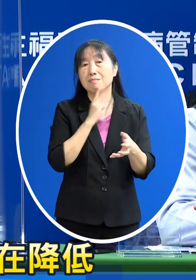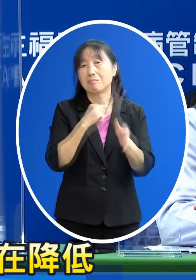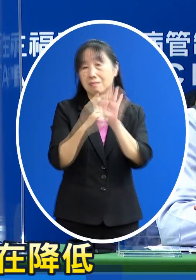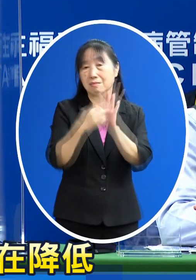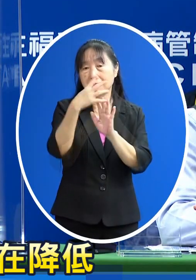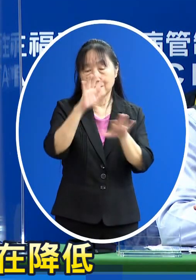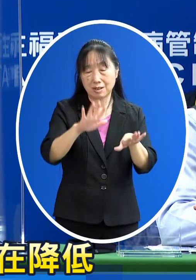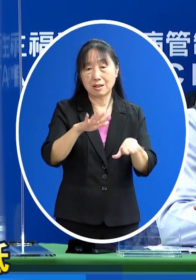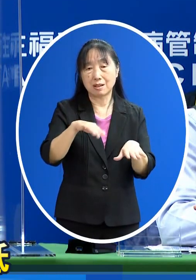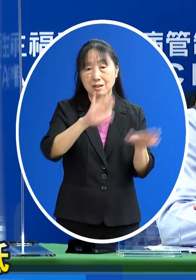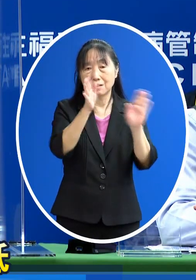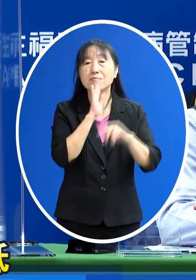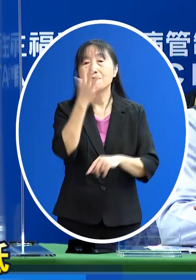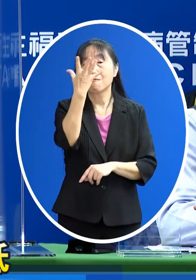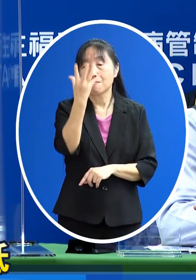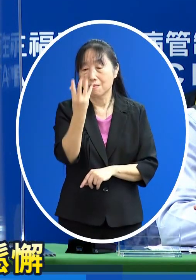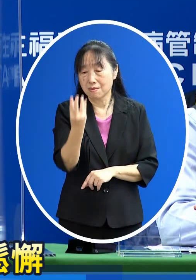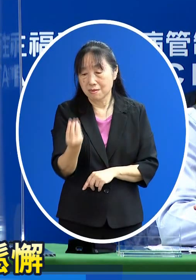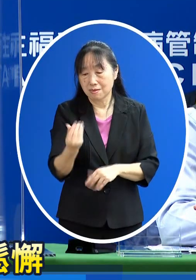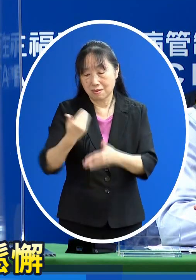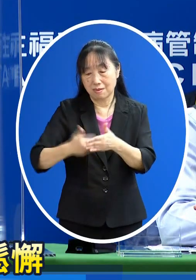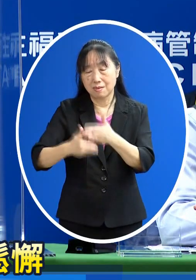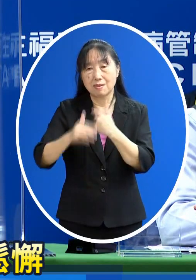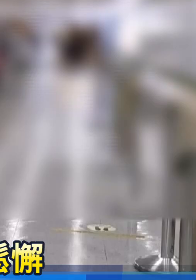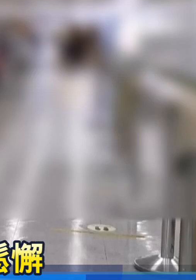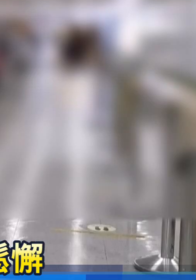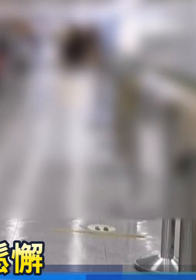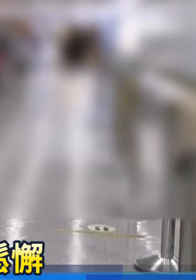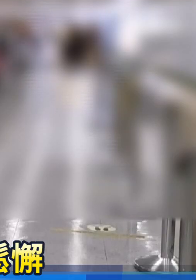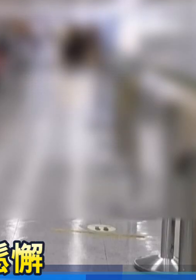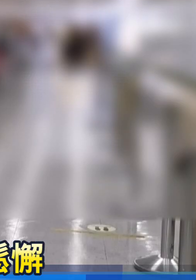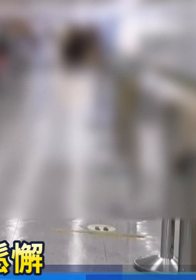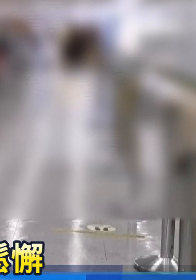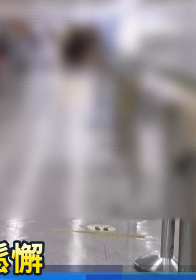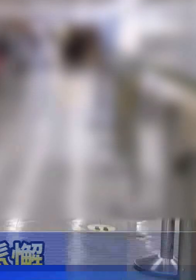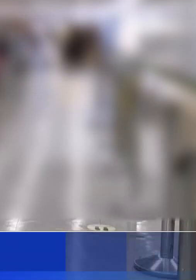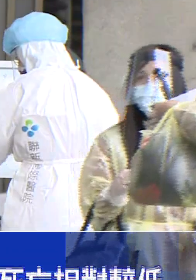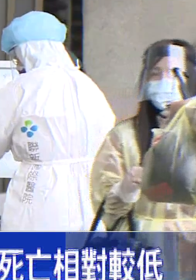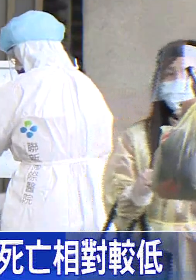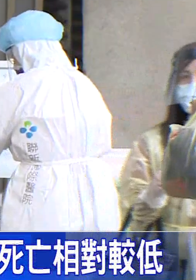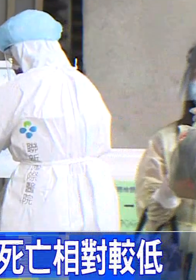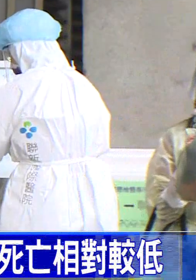降低，但重症死亡降低并不代表我们要松懈。 毕竟染疫人数